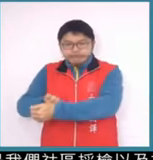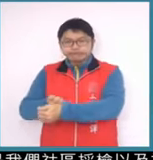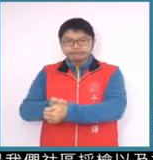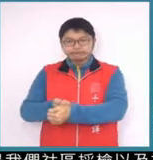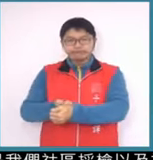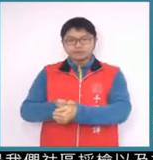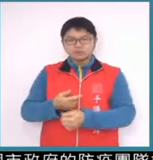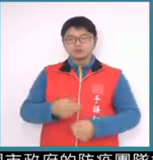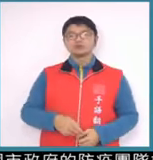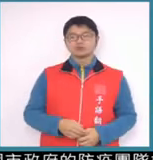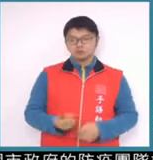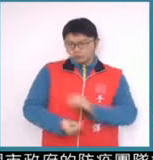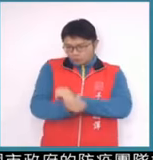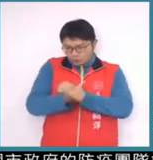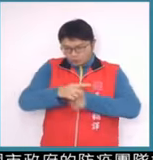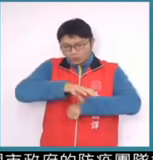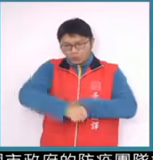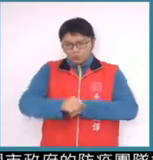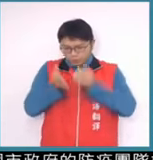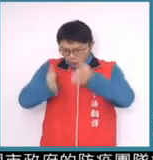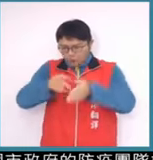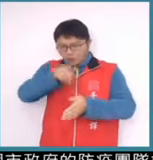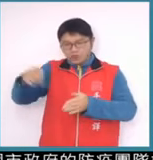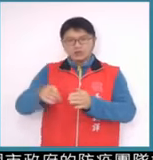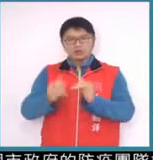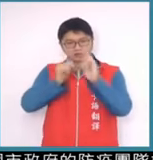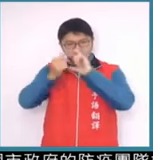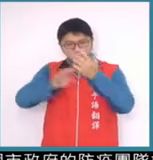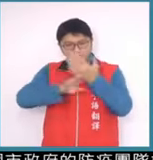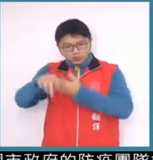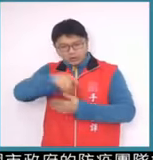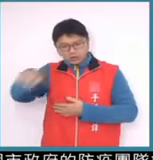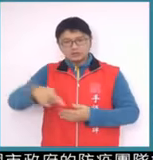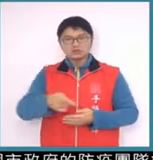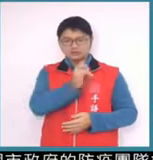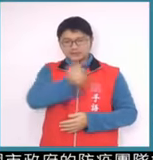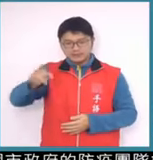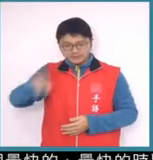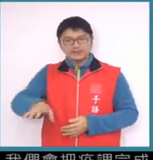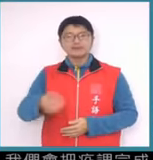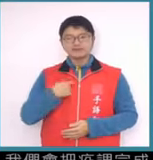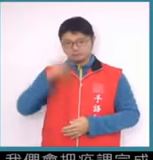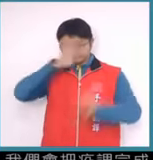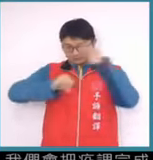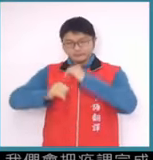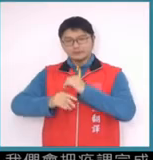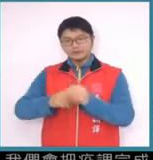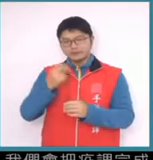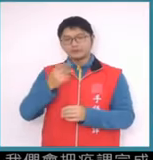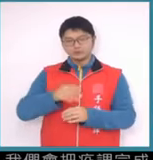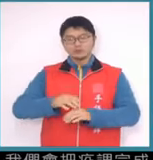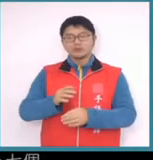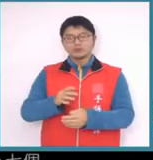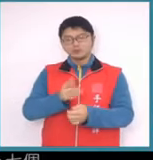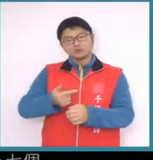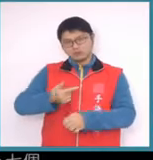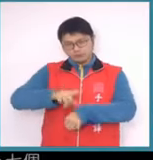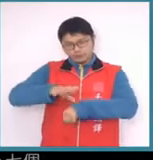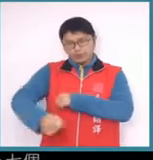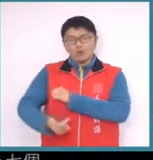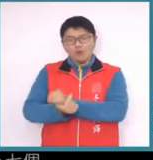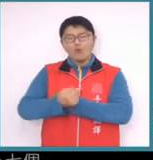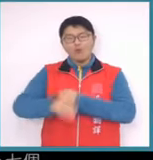最快的时间针对区外的部分我们会把疫调完成。另外7个我们本国籍的劳工，